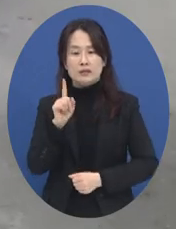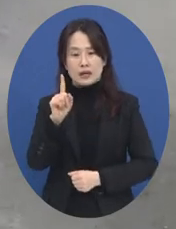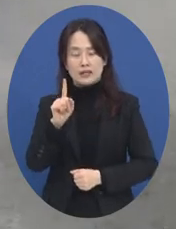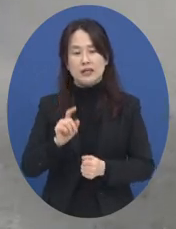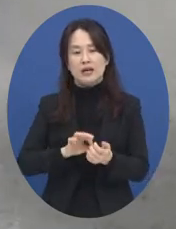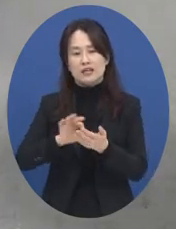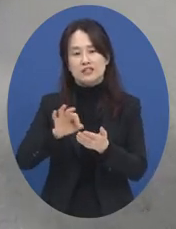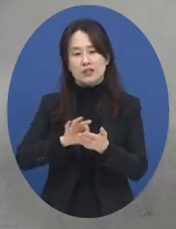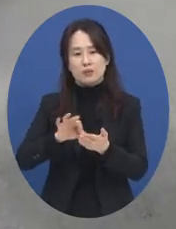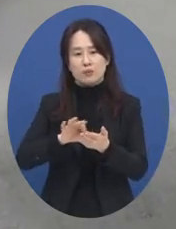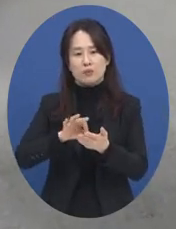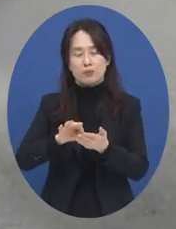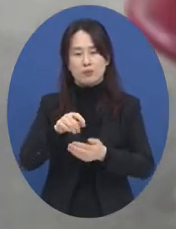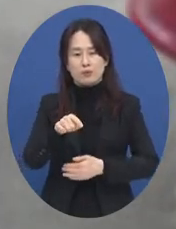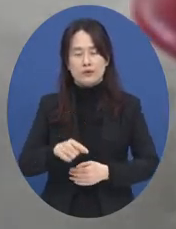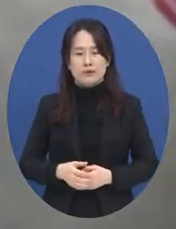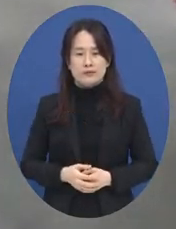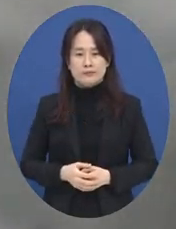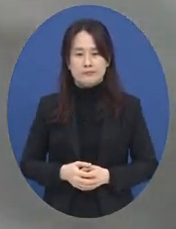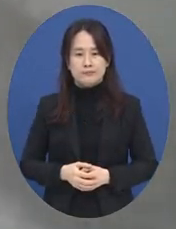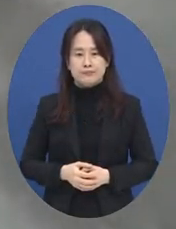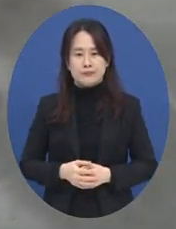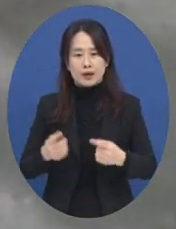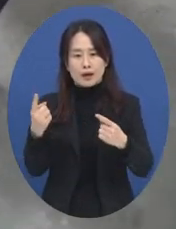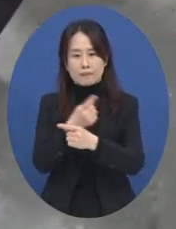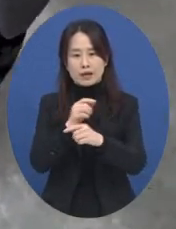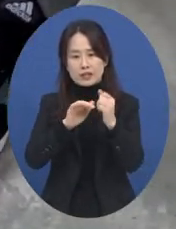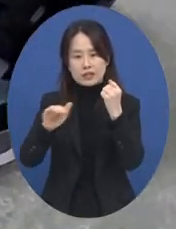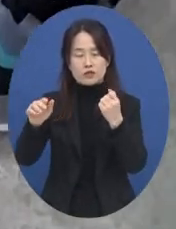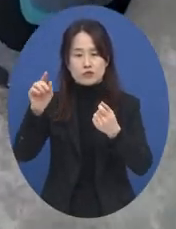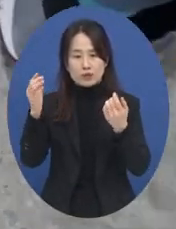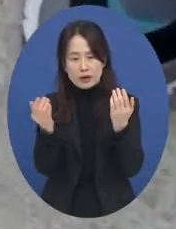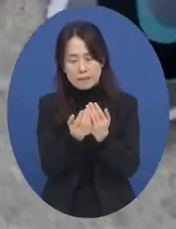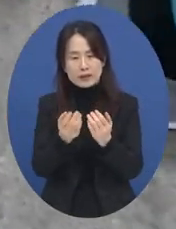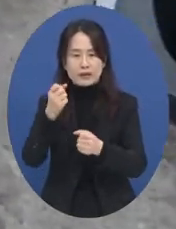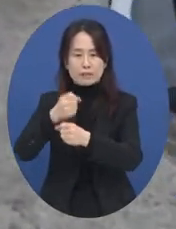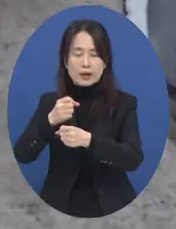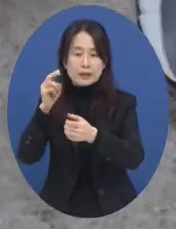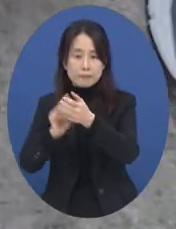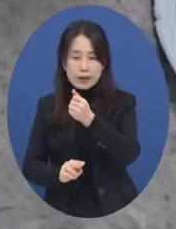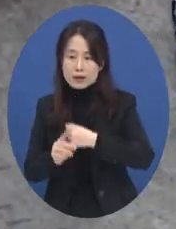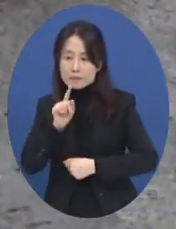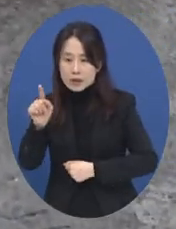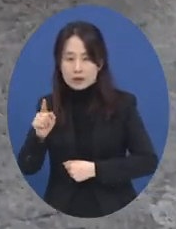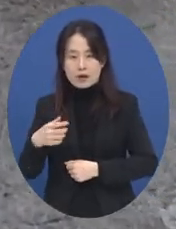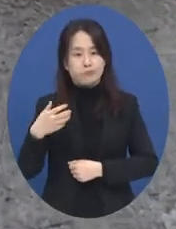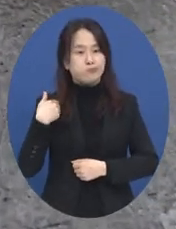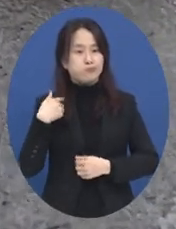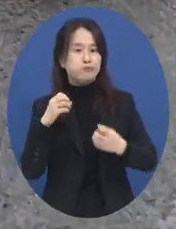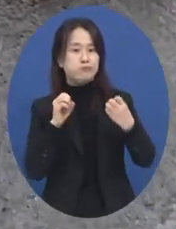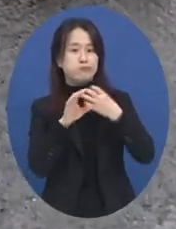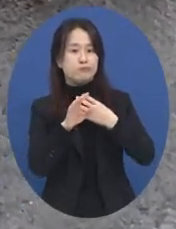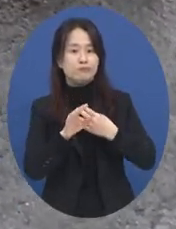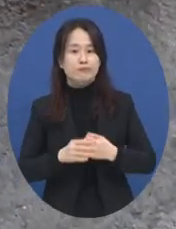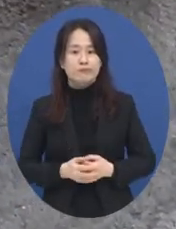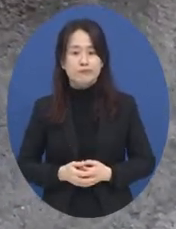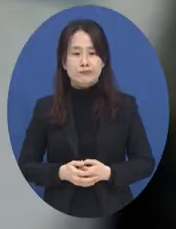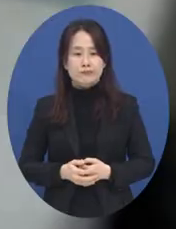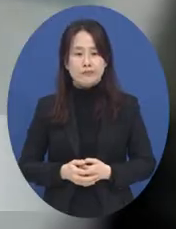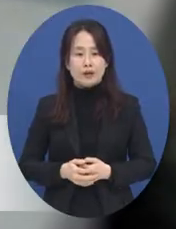한 구짜리 앵커 볼트가 들어있습니다. 바뀐 기준에 맞게 제조해 판매해야 한다고 하니 모른다는 답변이